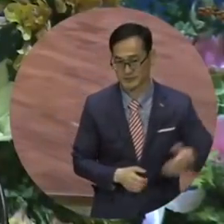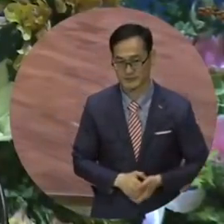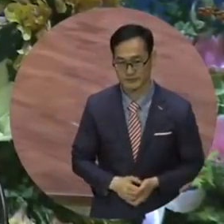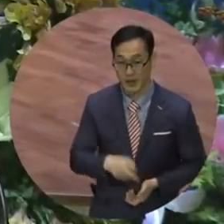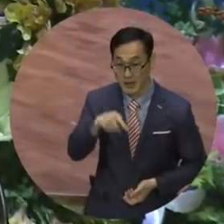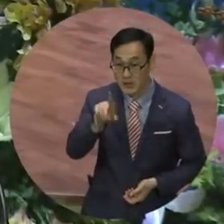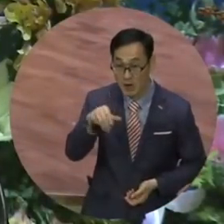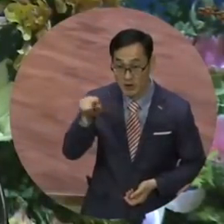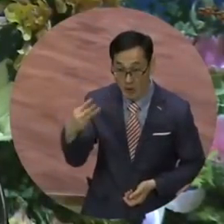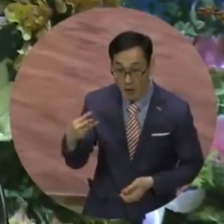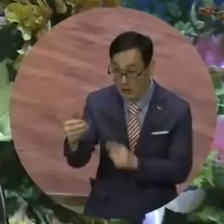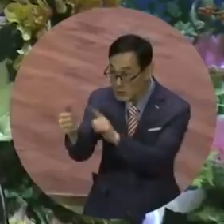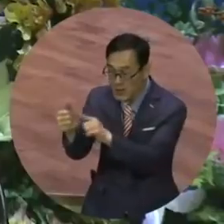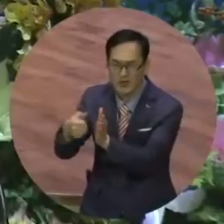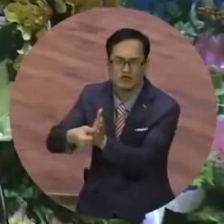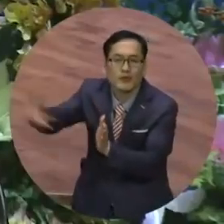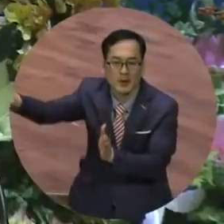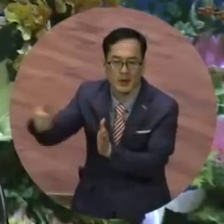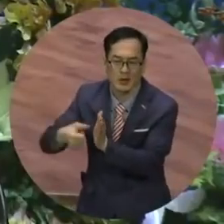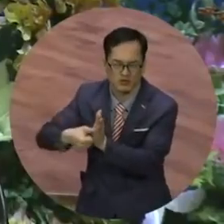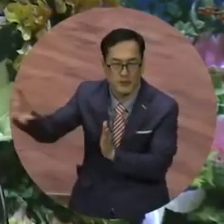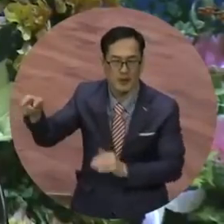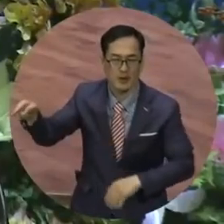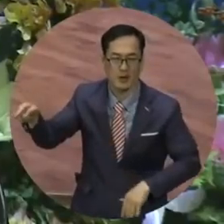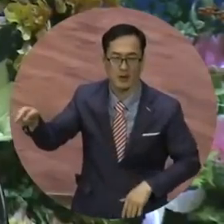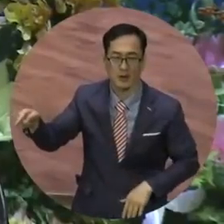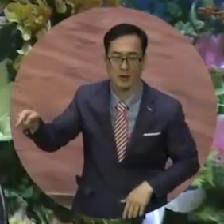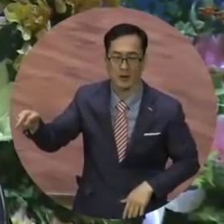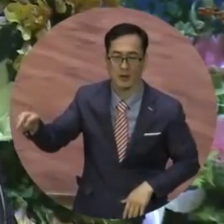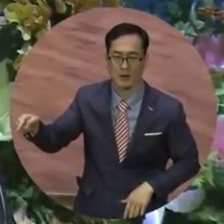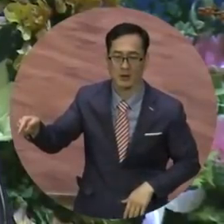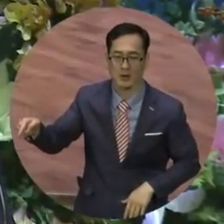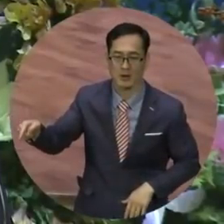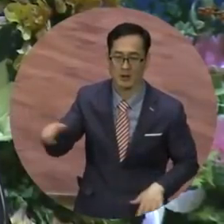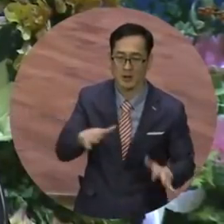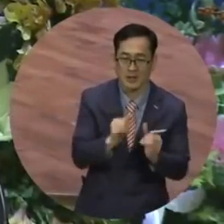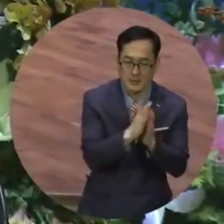존경할 만한 종교는 아닙니까? 무간 지옥불에 떨어지구나.